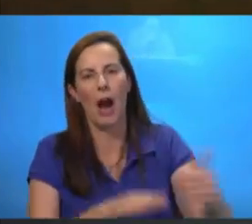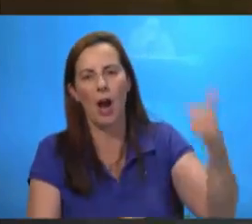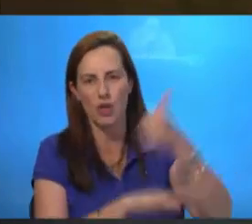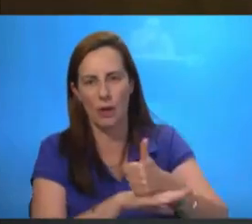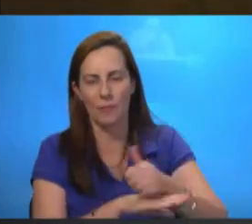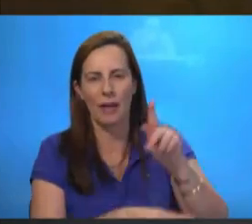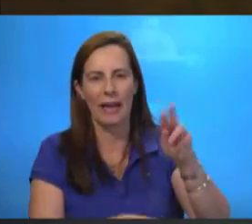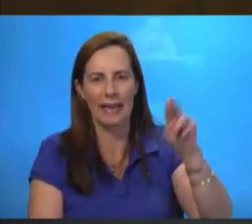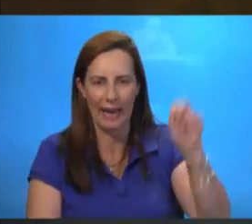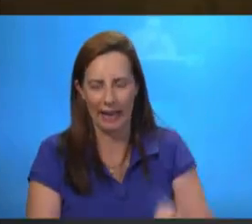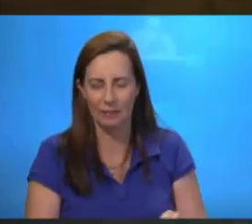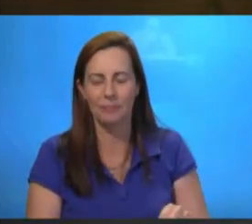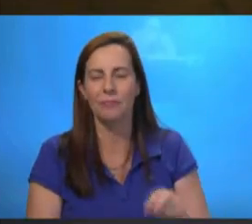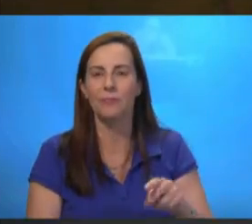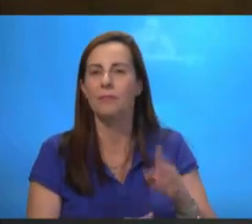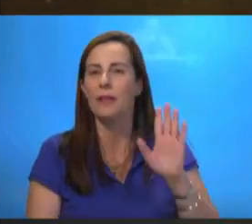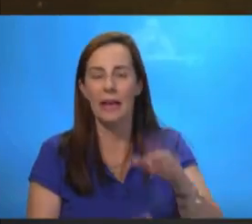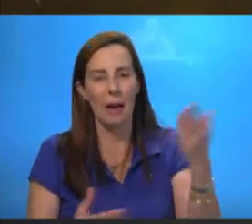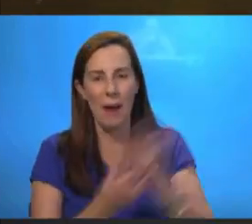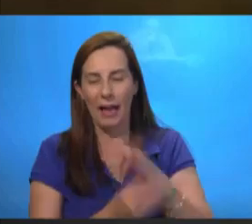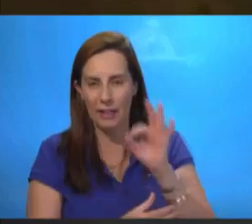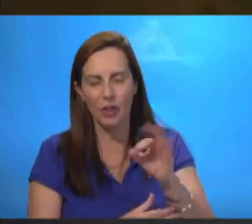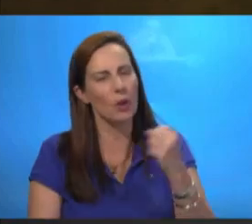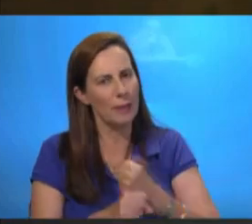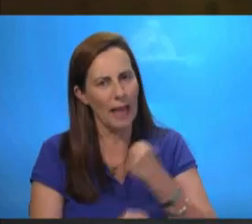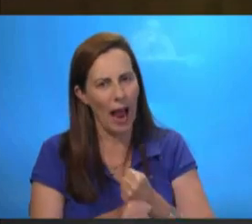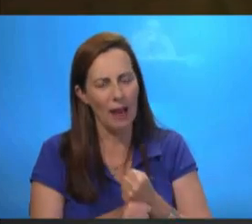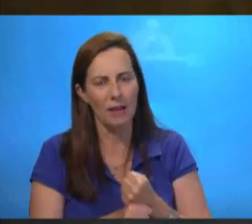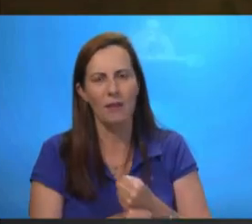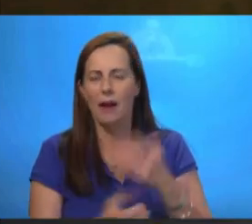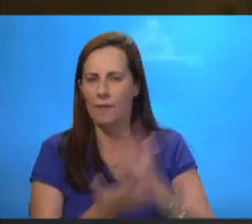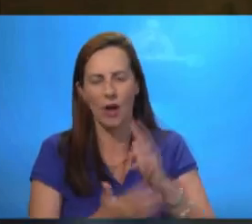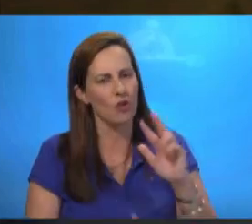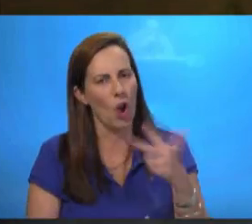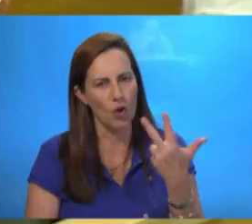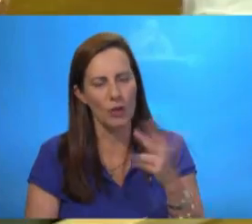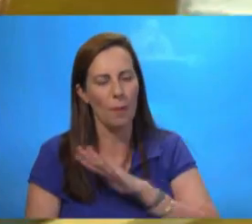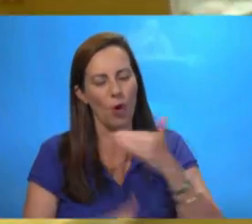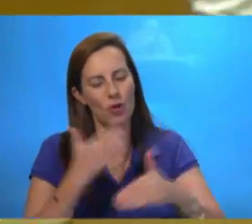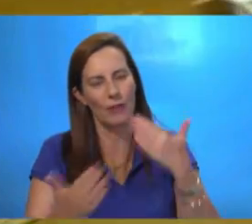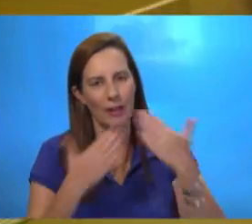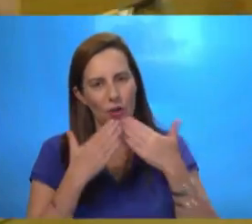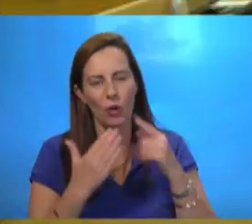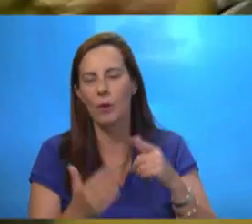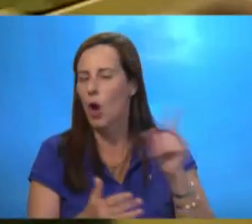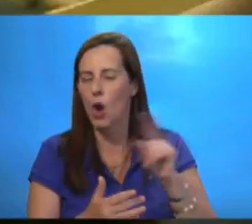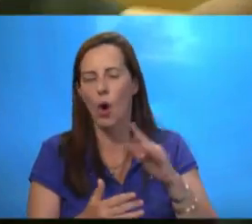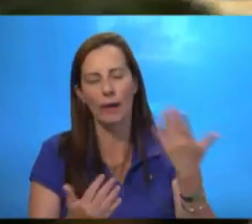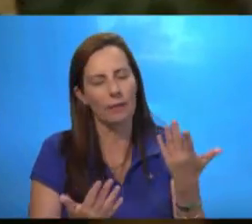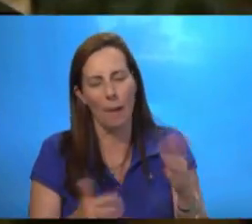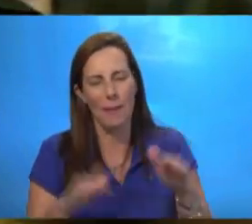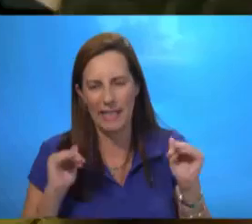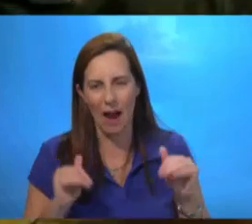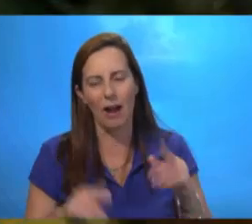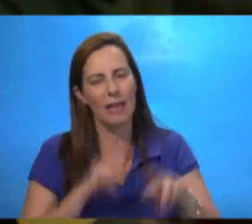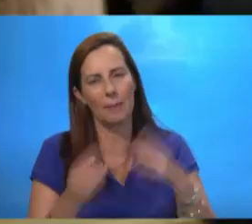בר מנחם. התיק בעניינו של ניסו שחם מתנהל בפניי מזה כשלוש שנים. בכל שלבי הדיון בתיק לא הייתה מניעות כלשהי לטיפול